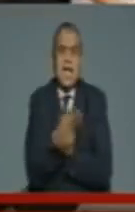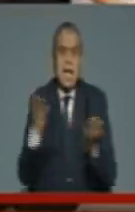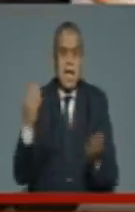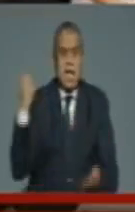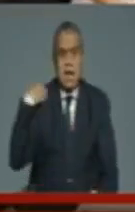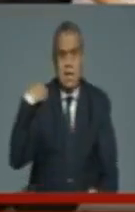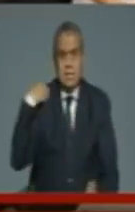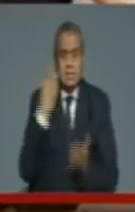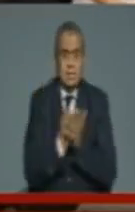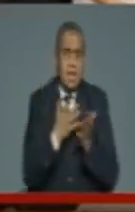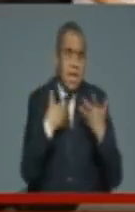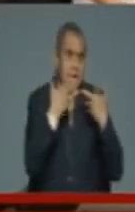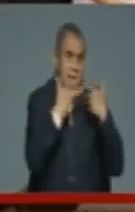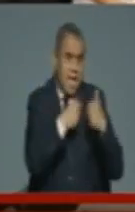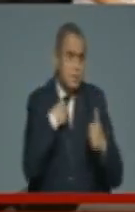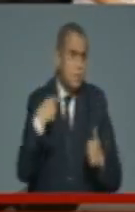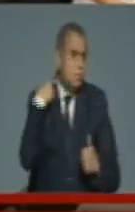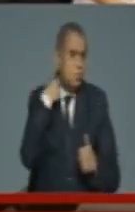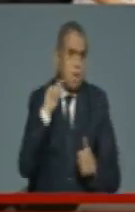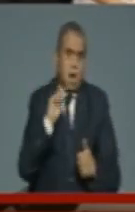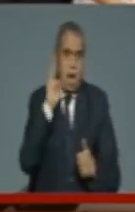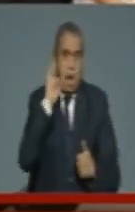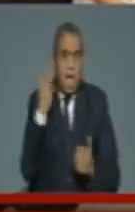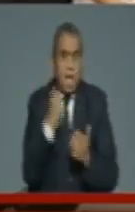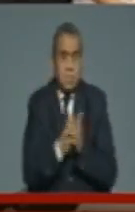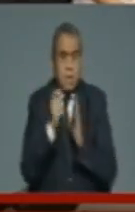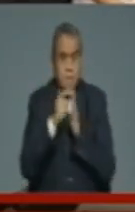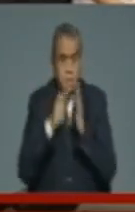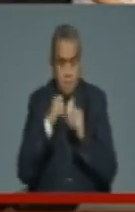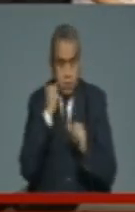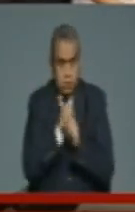لما نقصر. لا في دور علينا كمجتمع،